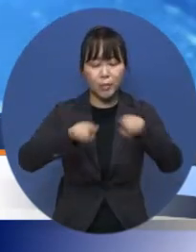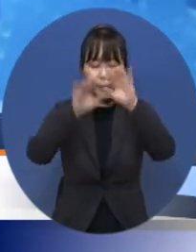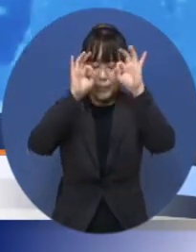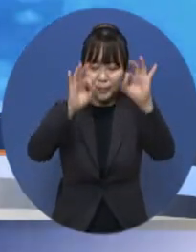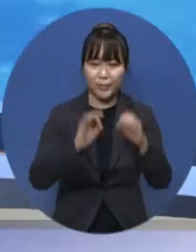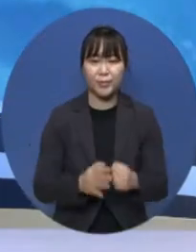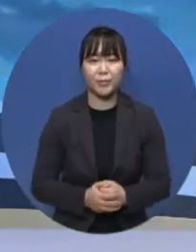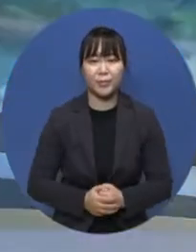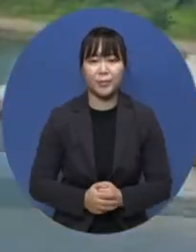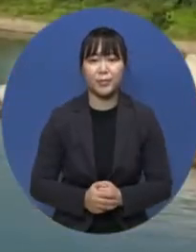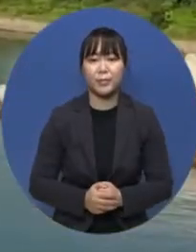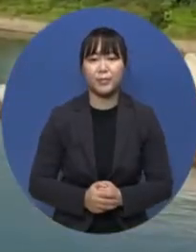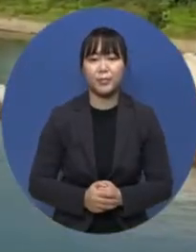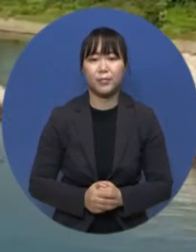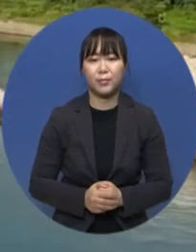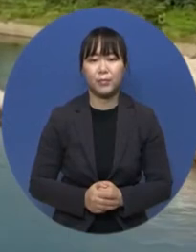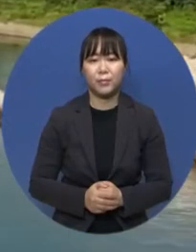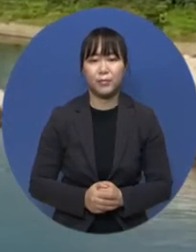들어봤습니다.